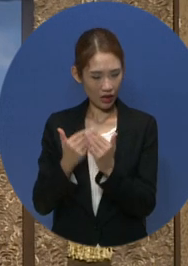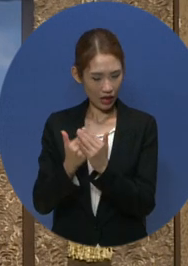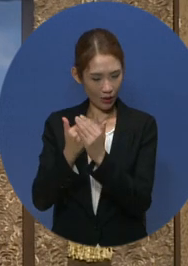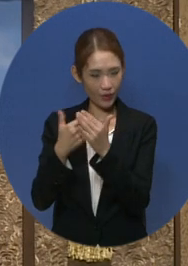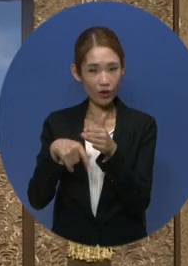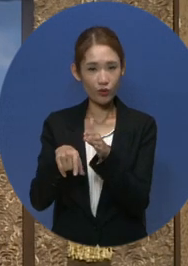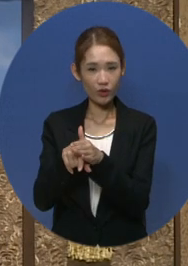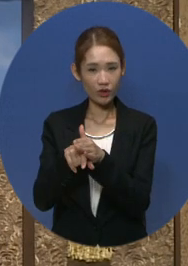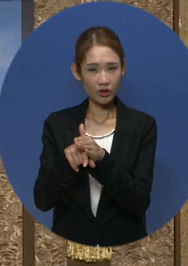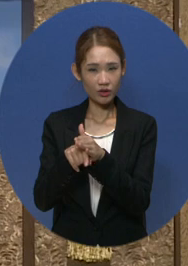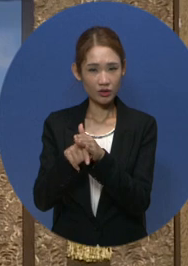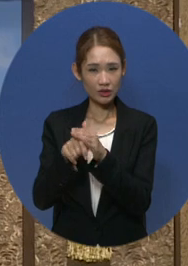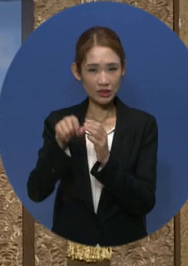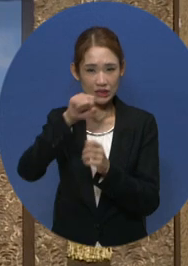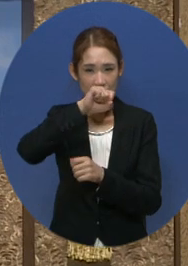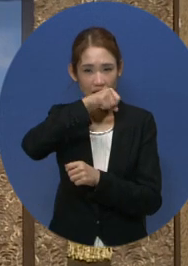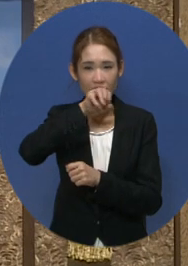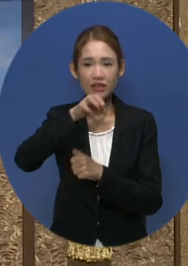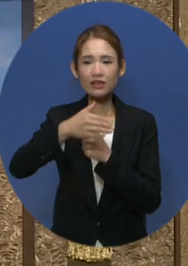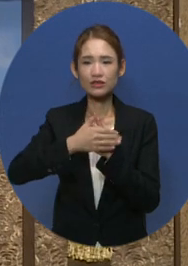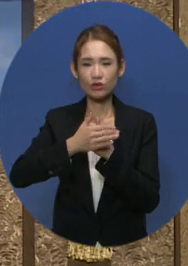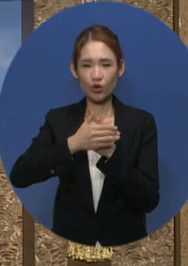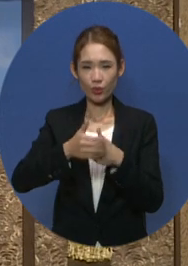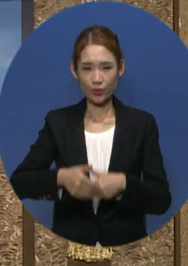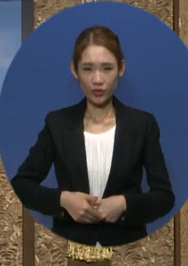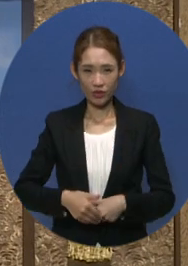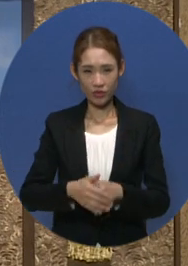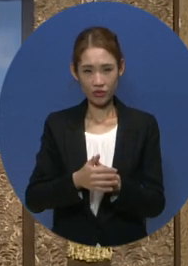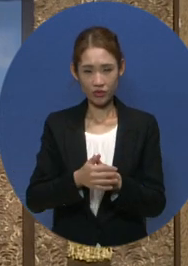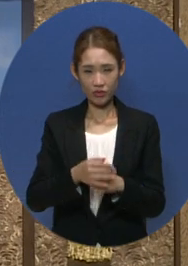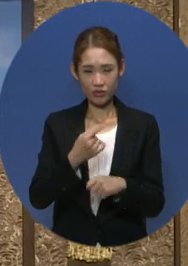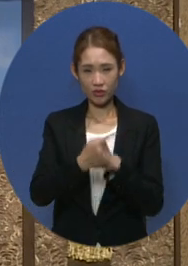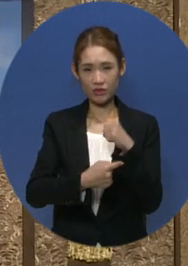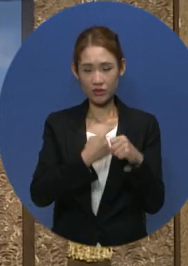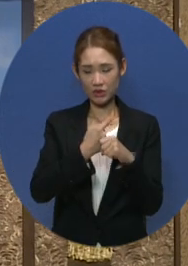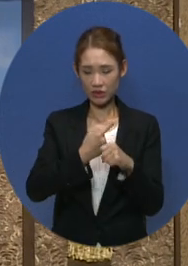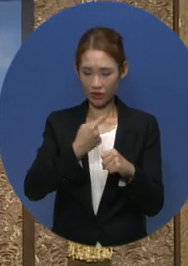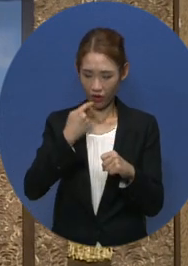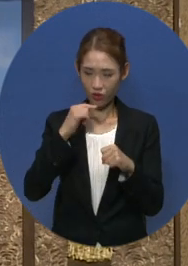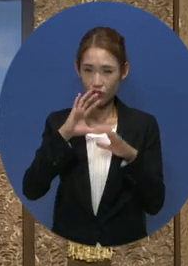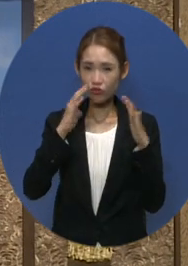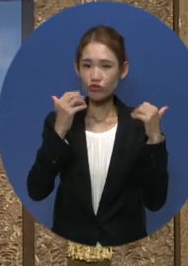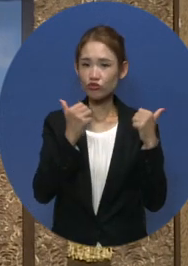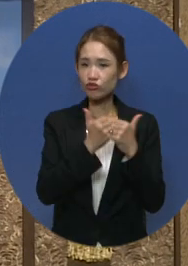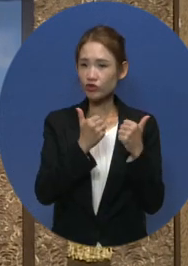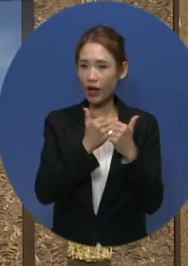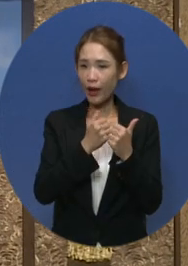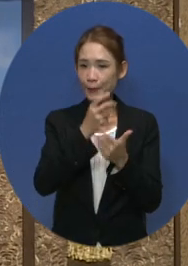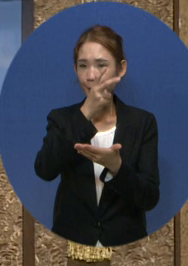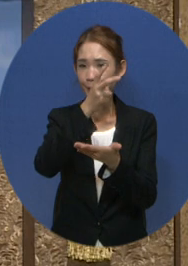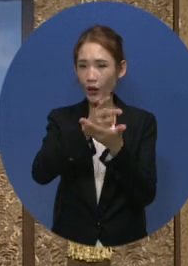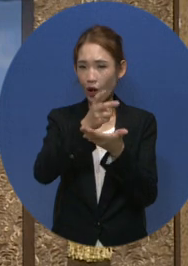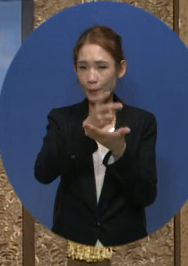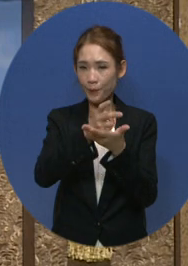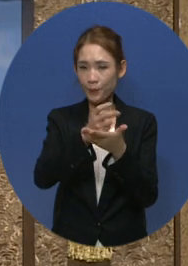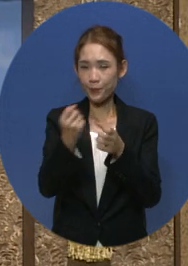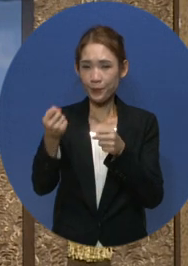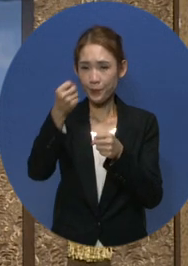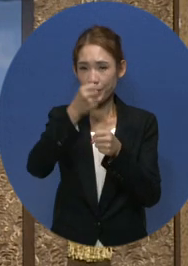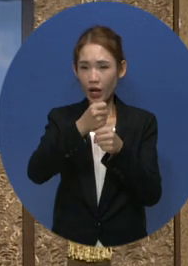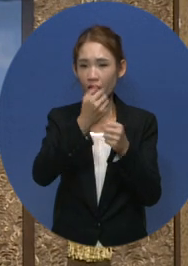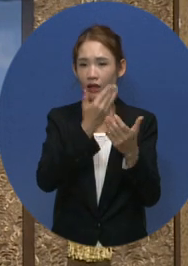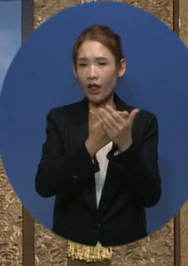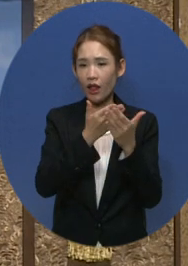위해서는 상당한 예산 지원이 필요합니다. 그래서 아무튼 저희가 작년에 네. 국회에 저희가 법 만들어